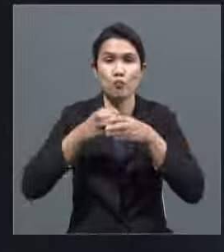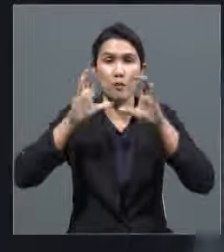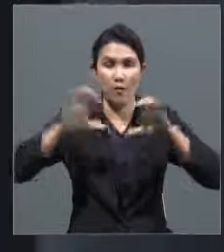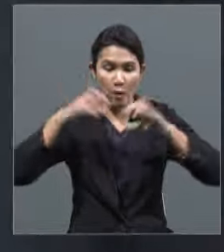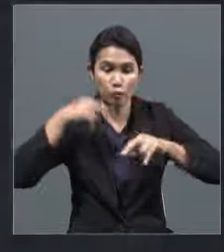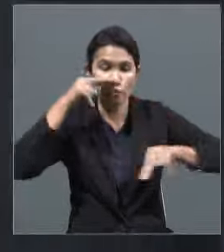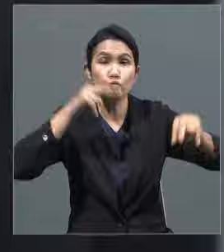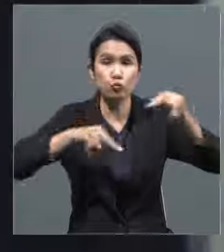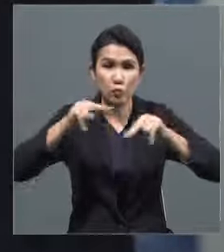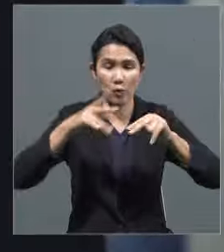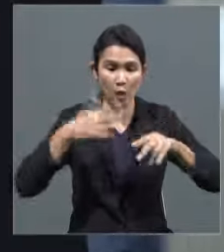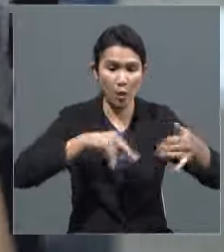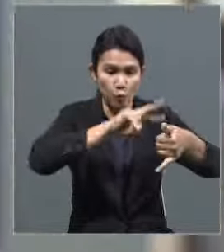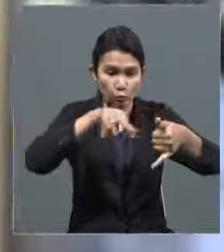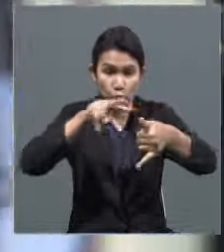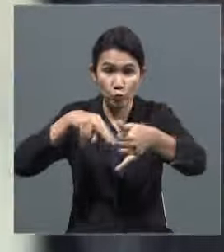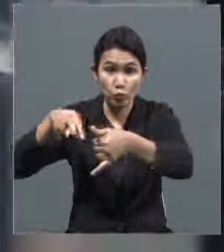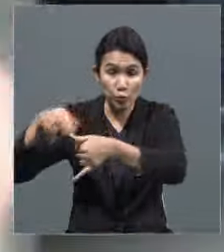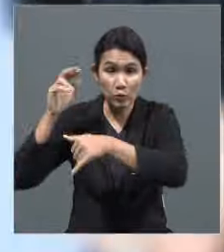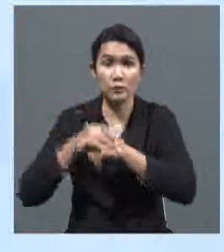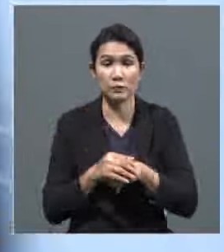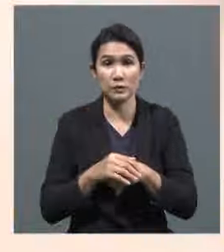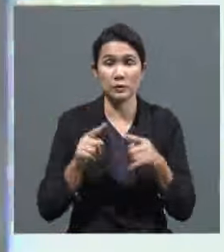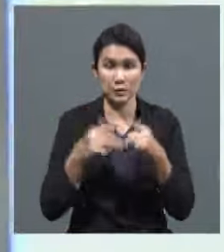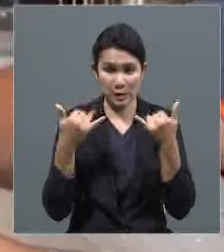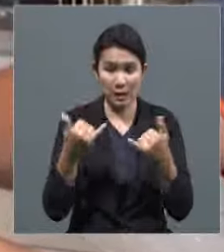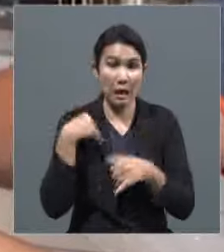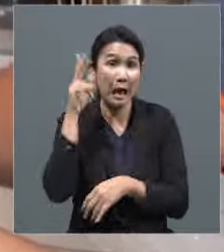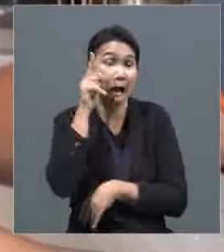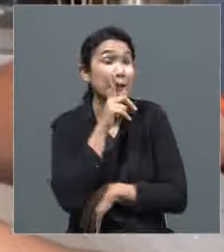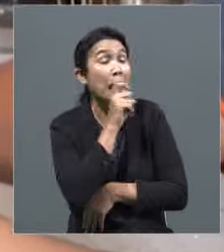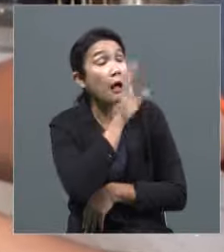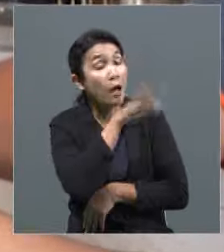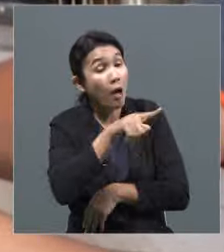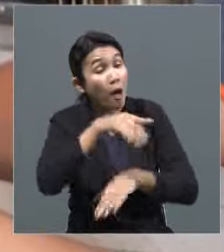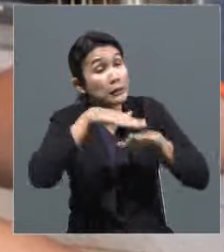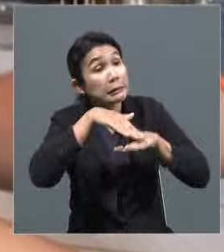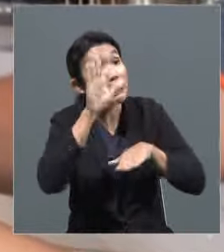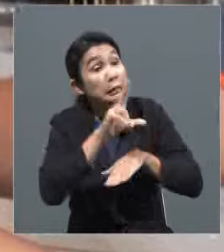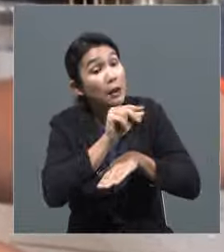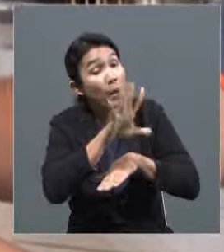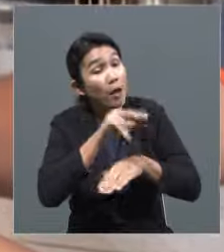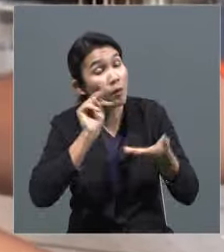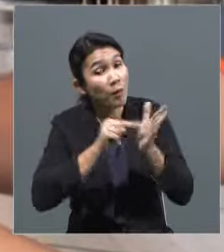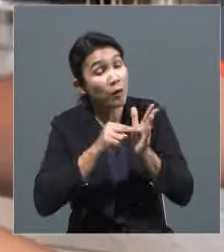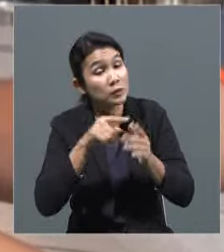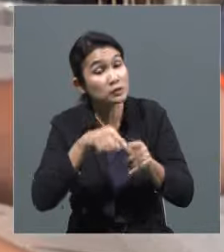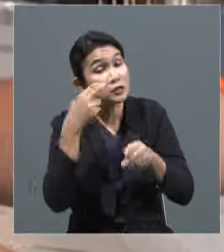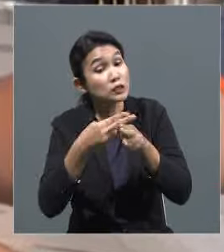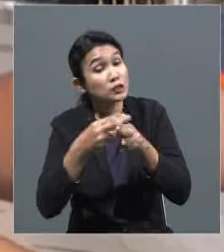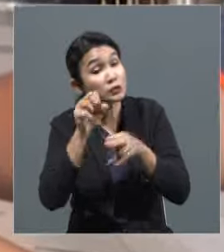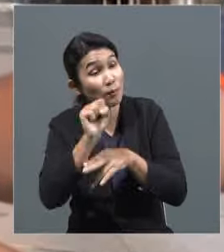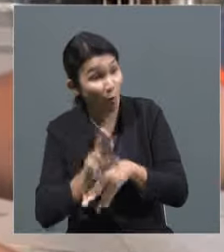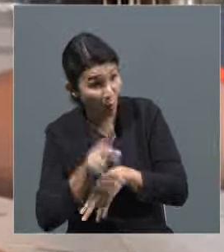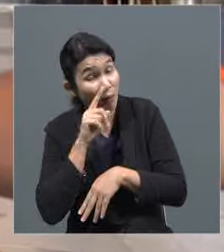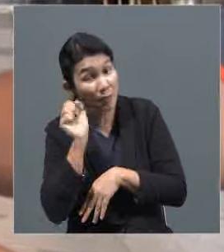อยู่ในระหว่างการตรวจสอบทั้งหมดค่ะผู้สื่อข่าวถามอีกนะอาจำนวนที่เกินเนี่ยหมายถึงการส่งรายชื่อสำรองใน